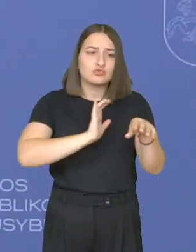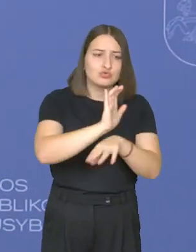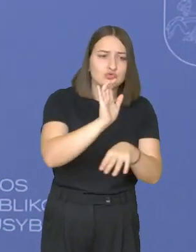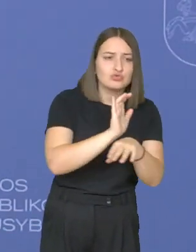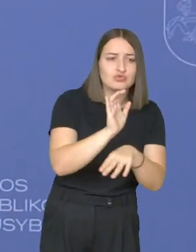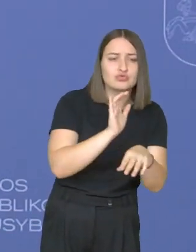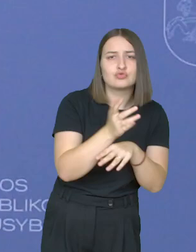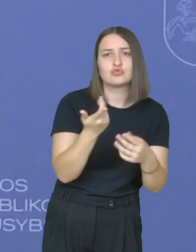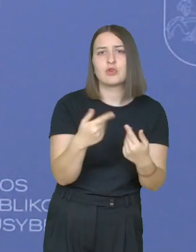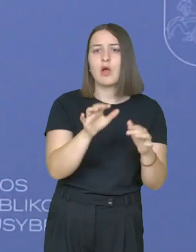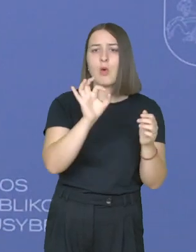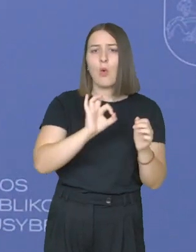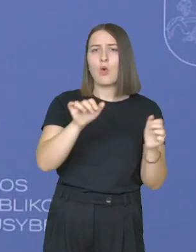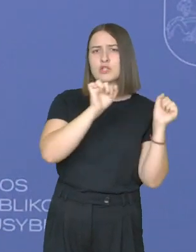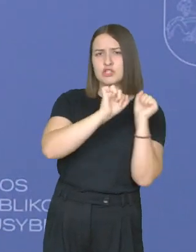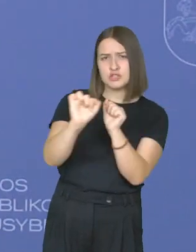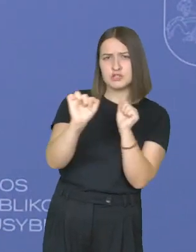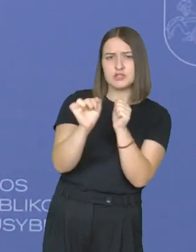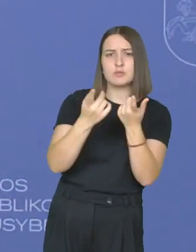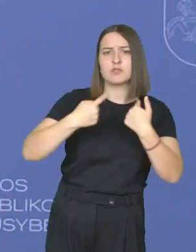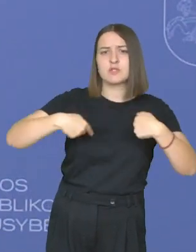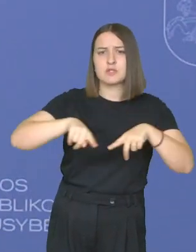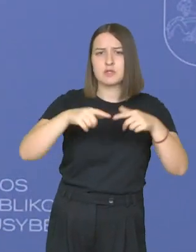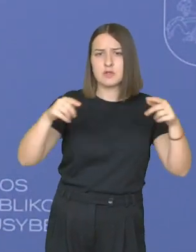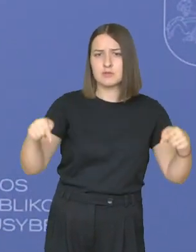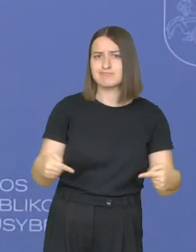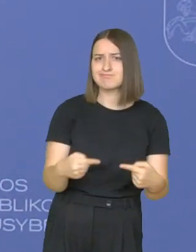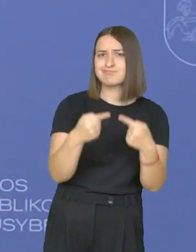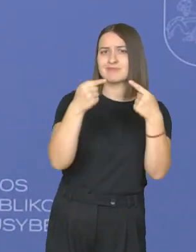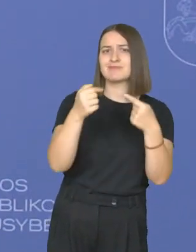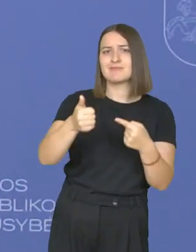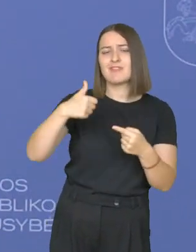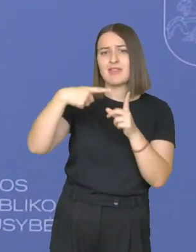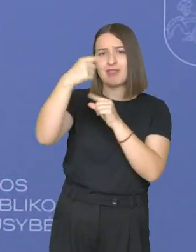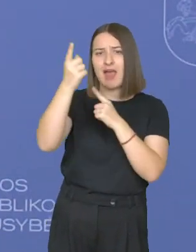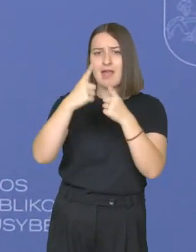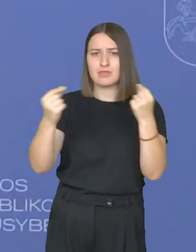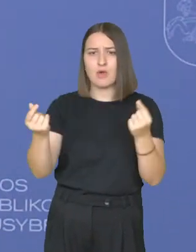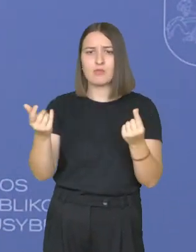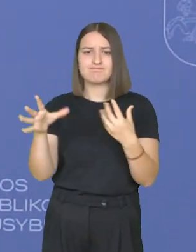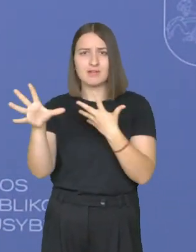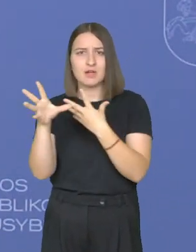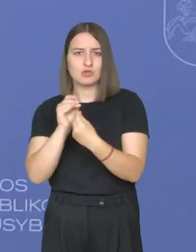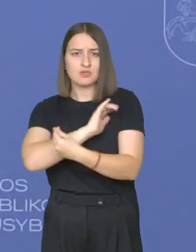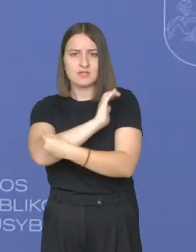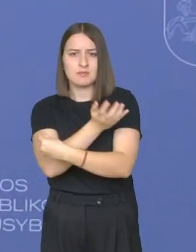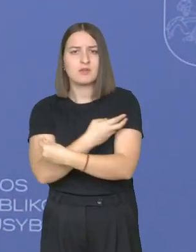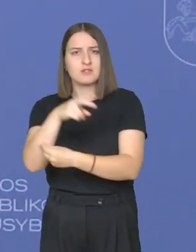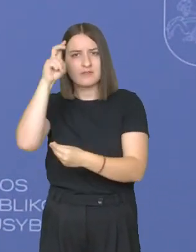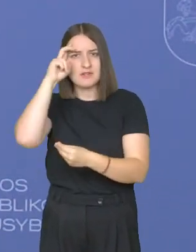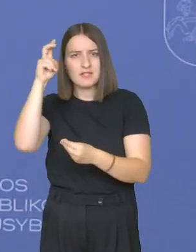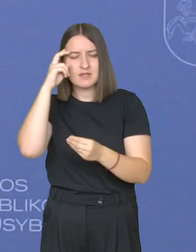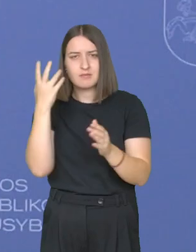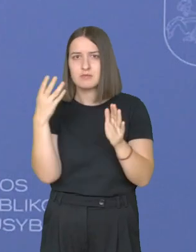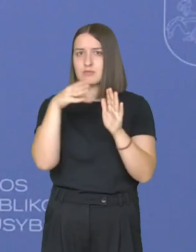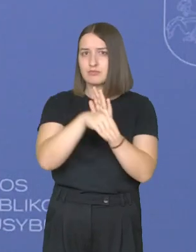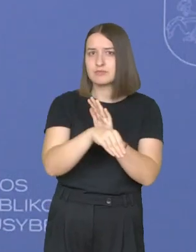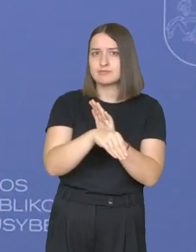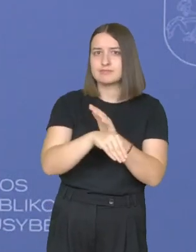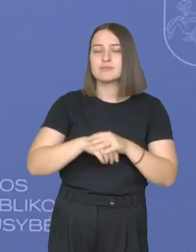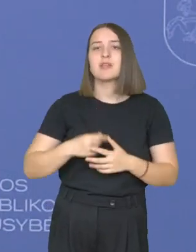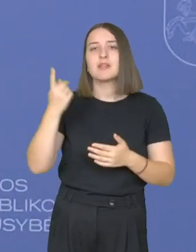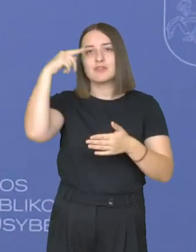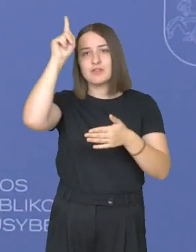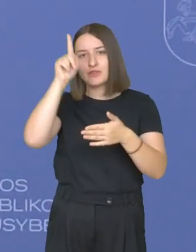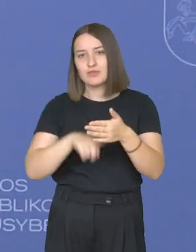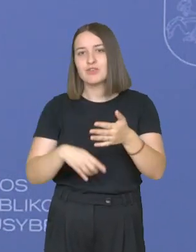draugiškomis valstybėmis su svarbiausiomis nato partnerėmis tai tikiuosi kad šios dienos susitarimas bus na naujas strateginis